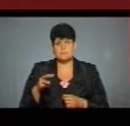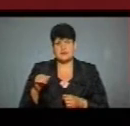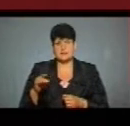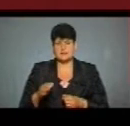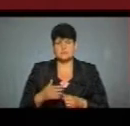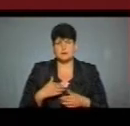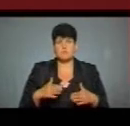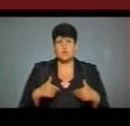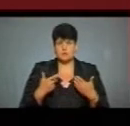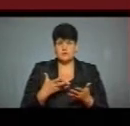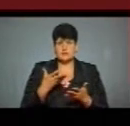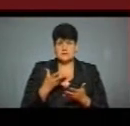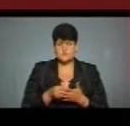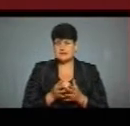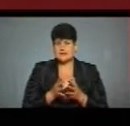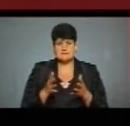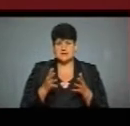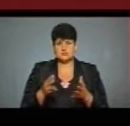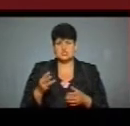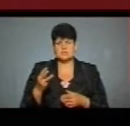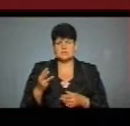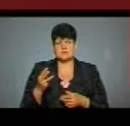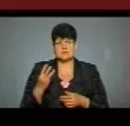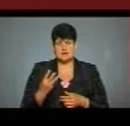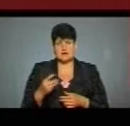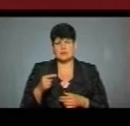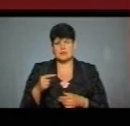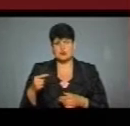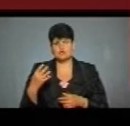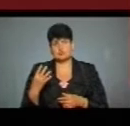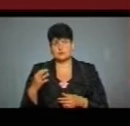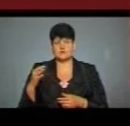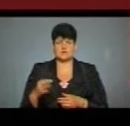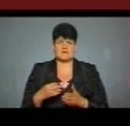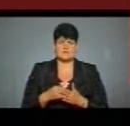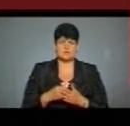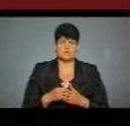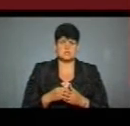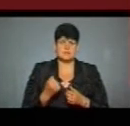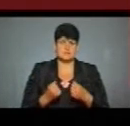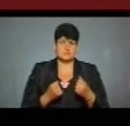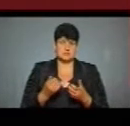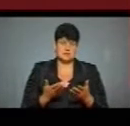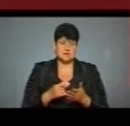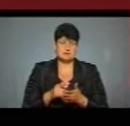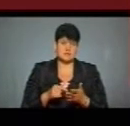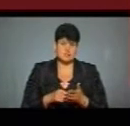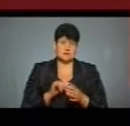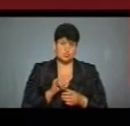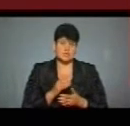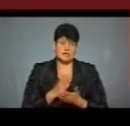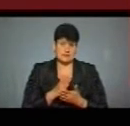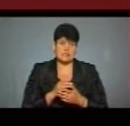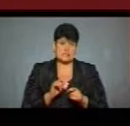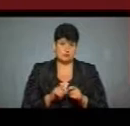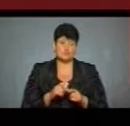пропонували свої не більше 34% від вартості машини. От, тобто питання, воно якби в них стоїть на контролі. Ролі, воно